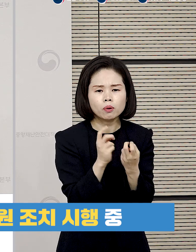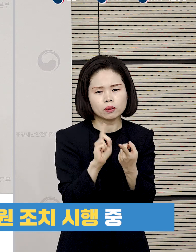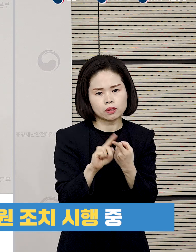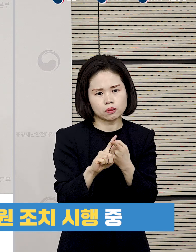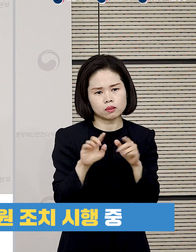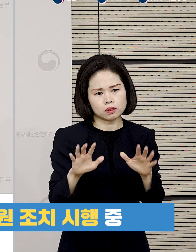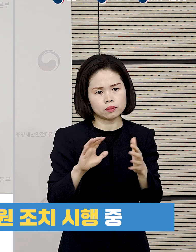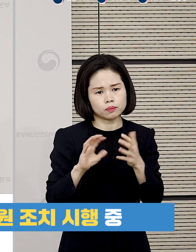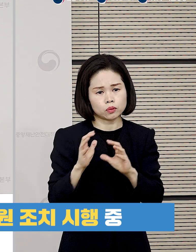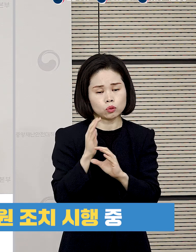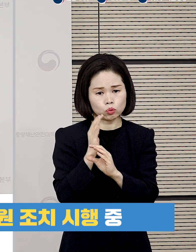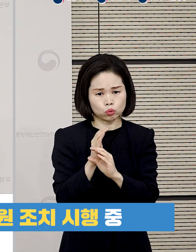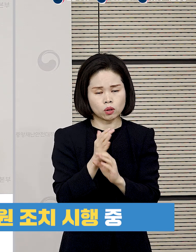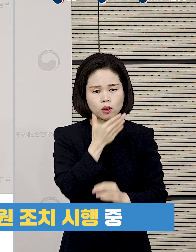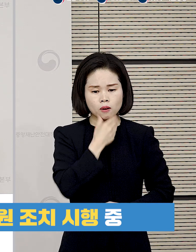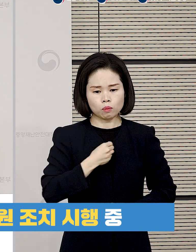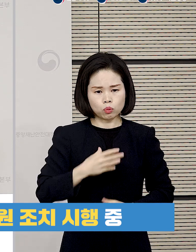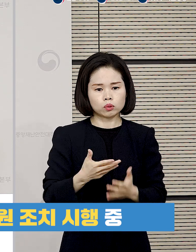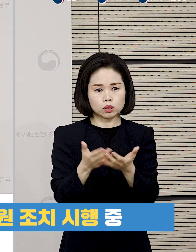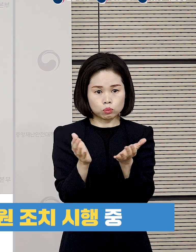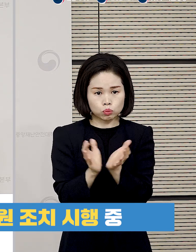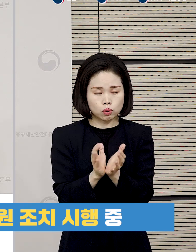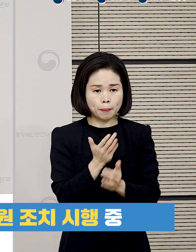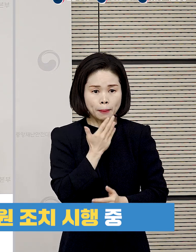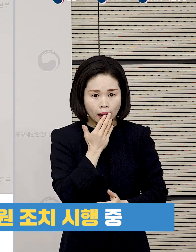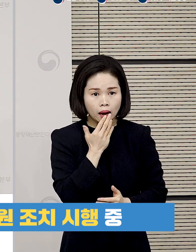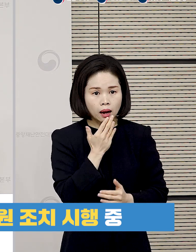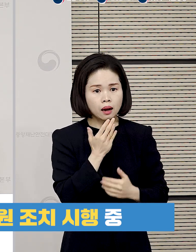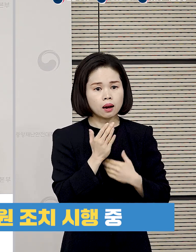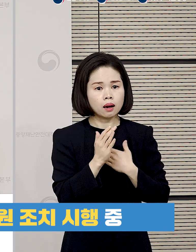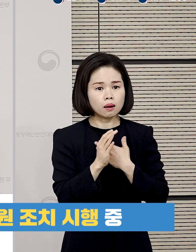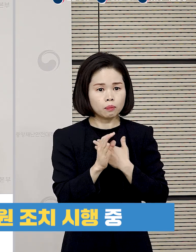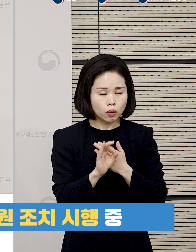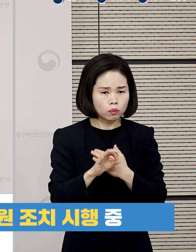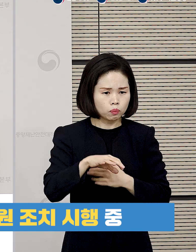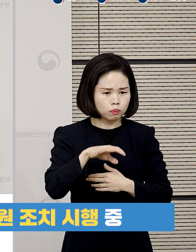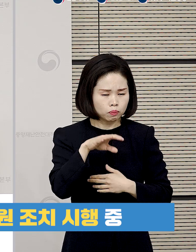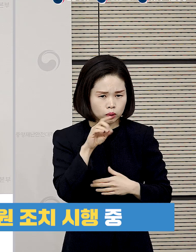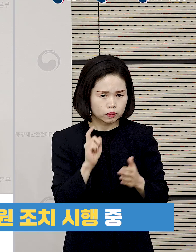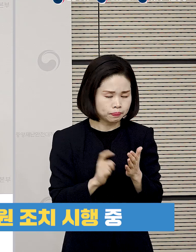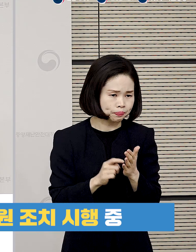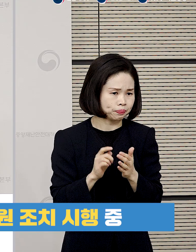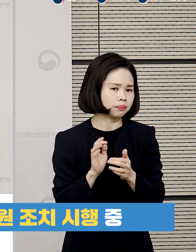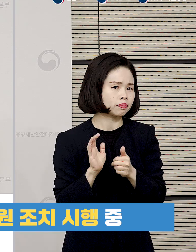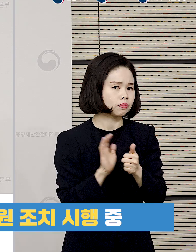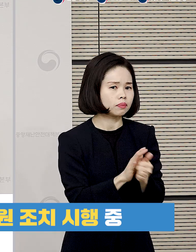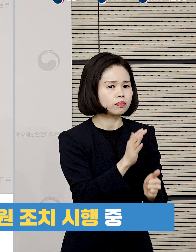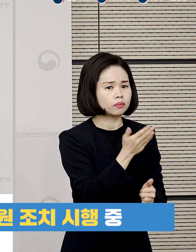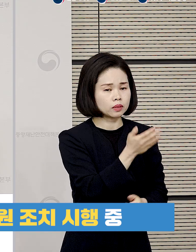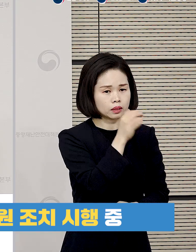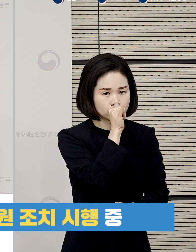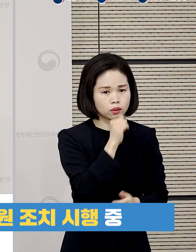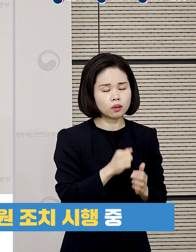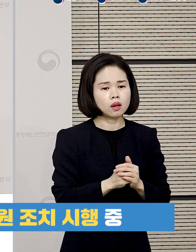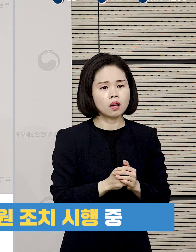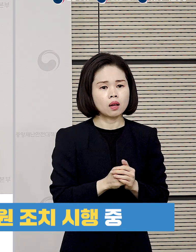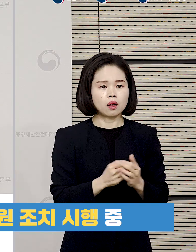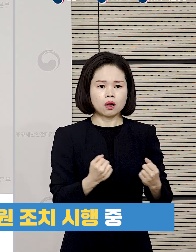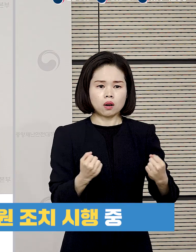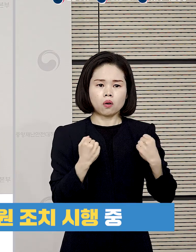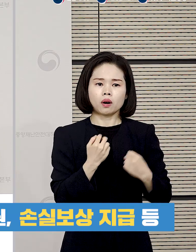좀 시행할 수 있는지 고민을 하고 있습니다. 복지부가 취할 수 있는 조치는 우선적으로 취하고